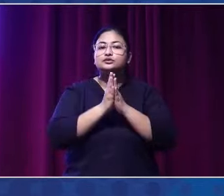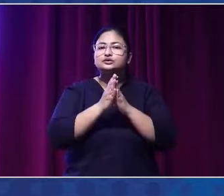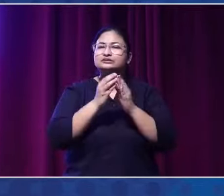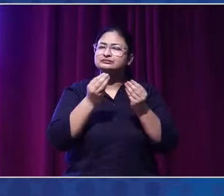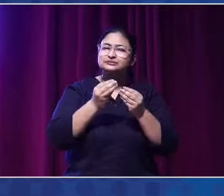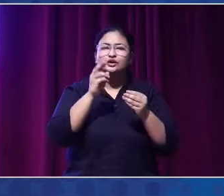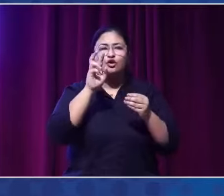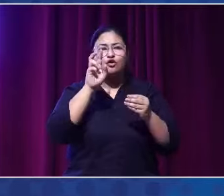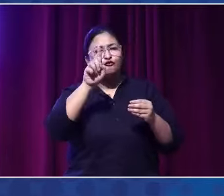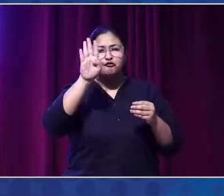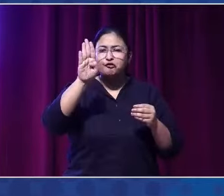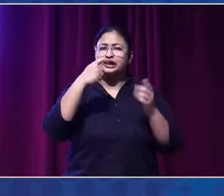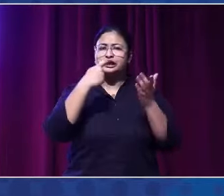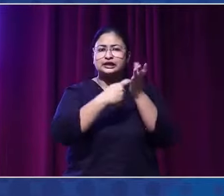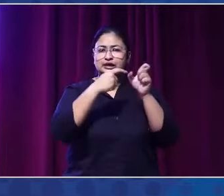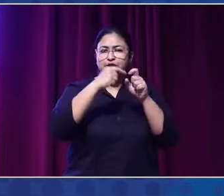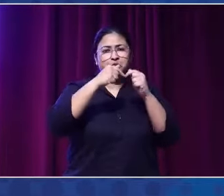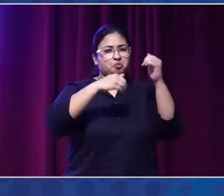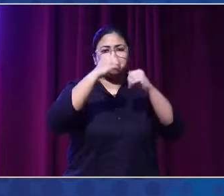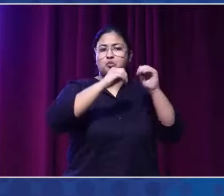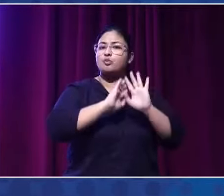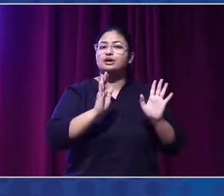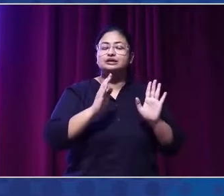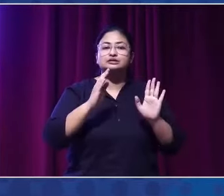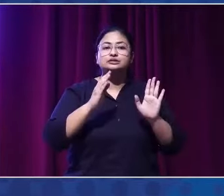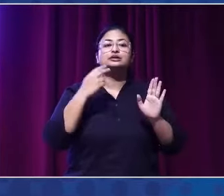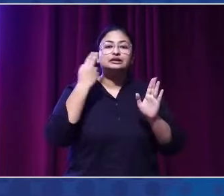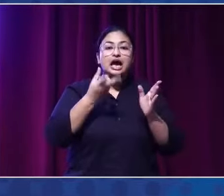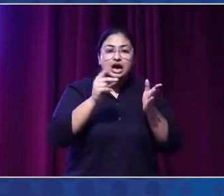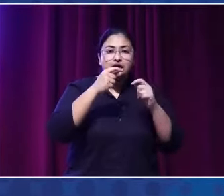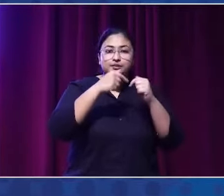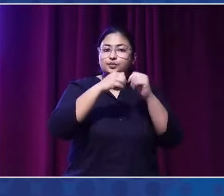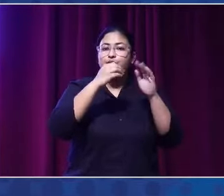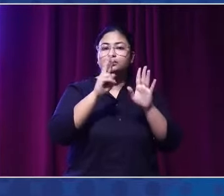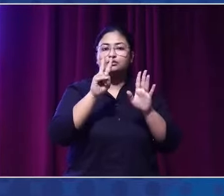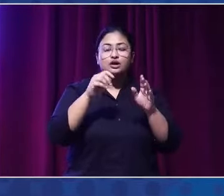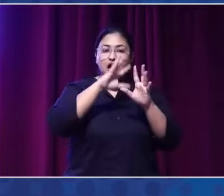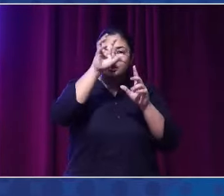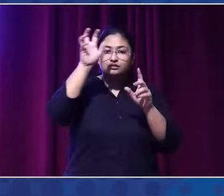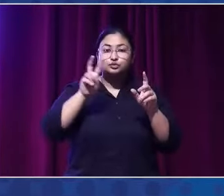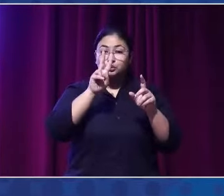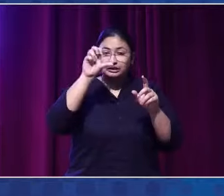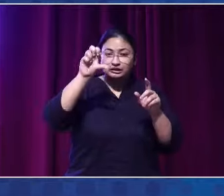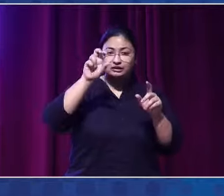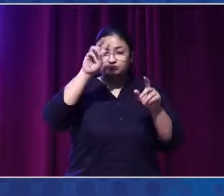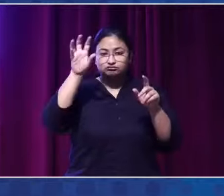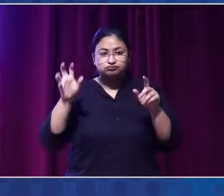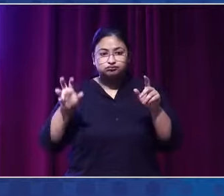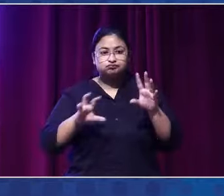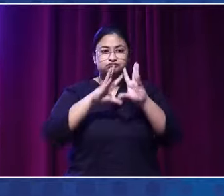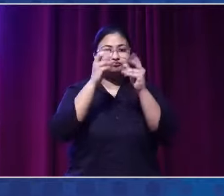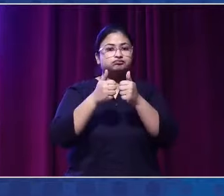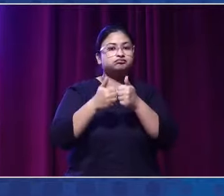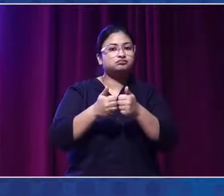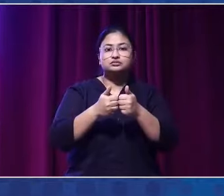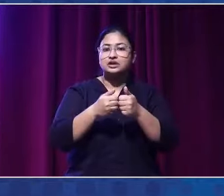जस्ट 14 रीपोल्स इन रेस्ट ऑफ द कंट्रीज, एंड इन विच 27 स्टेट्स हैव हैड नो रीपोल्स। इट